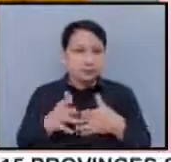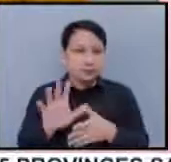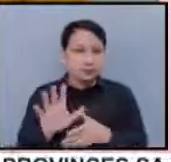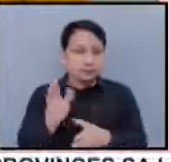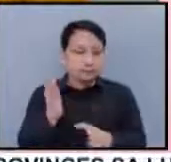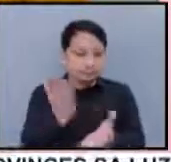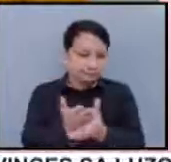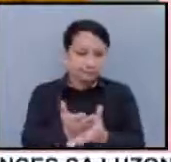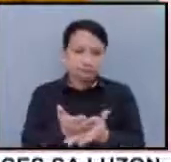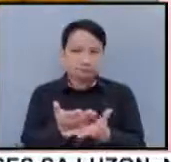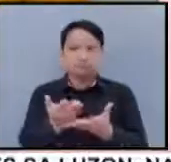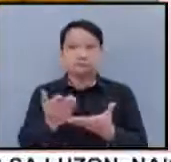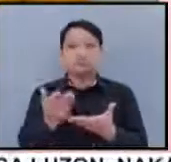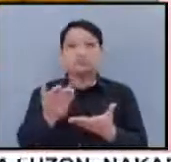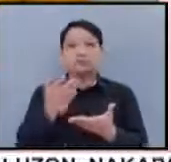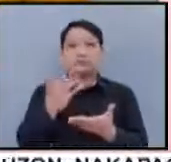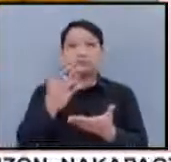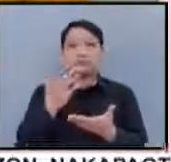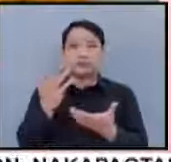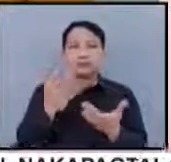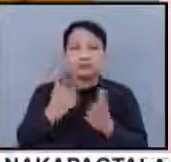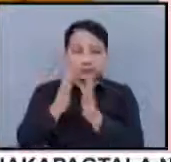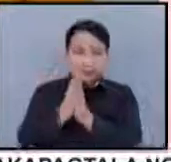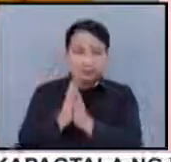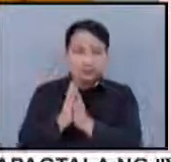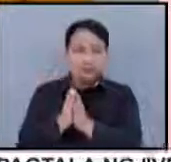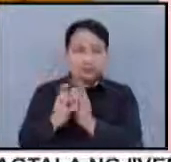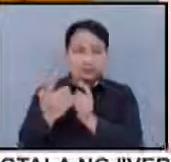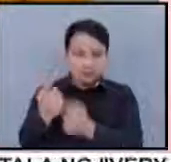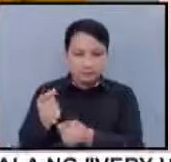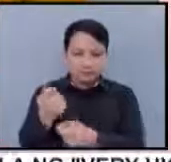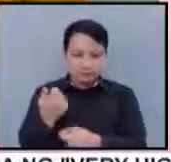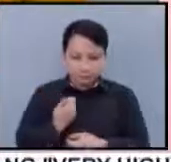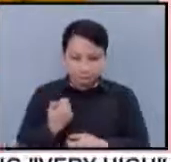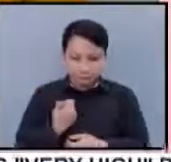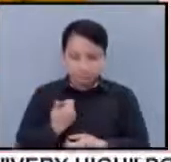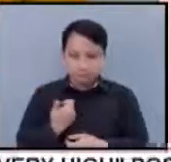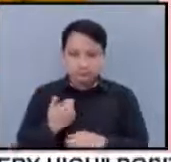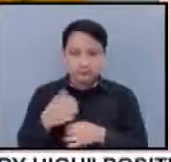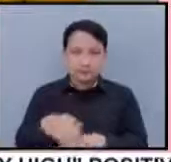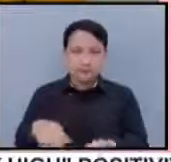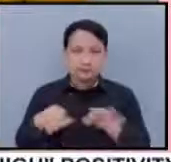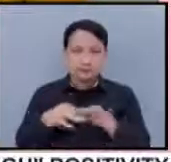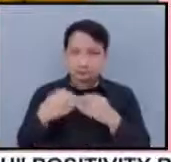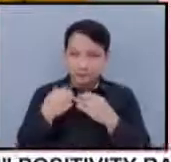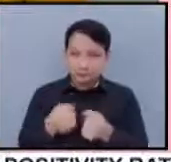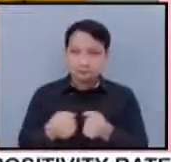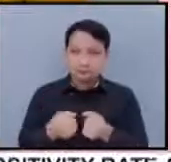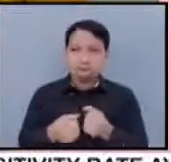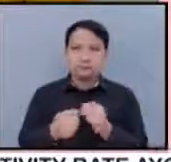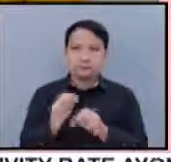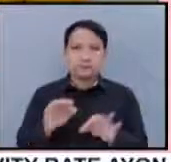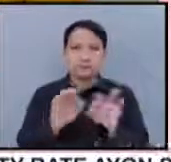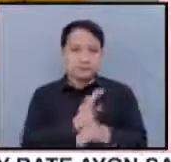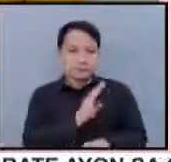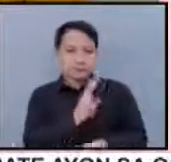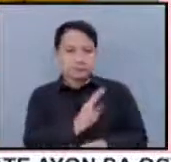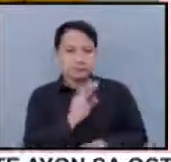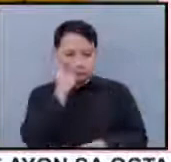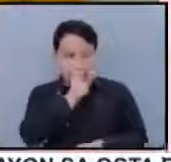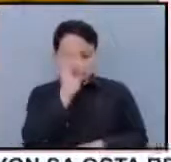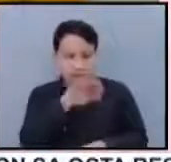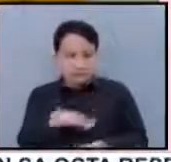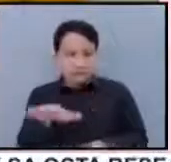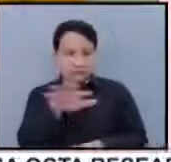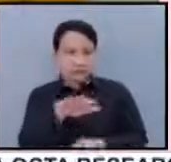sa pananampalatayan sa Panginoon at yung tiwala sa sarili. At of course, yung lakas ng loob palagi na kahit Pilipino tayo, hindi tayo